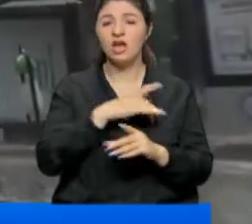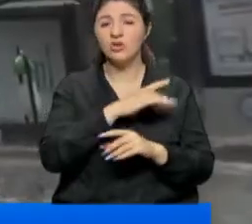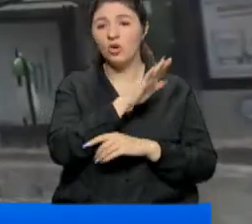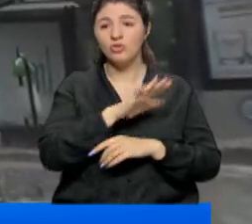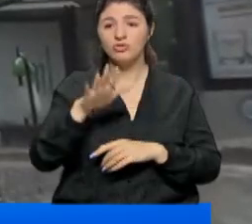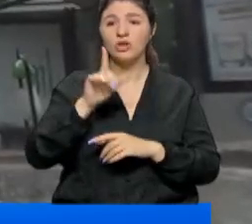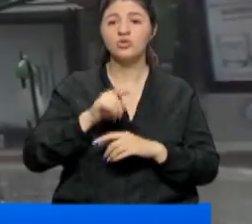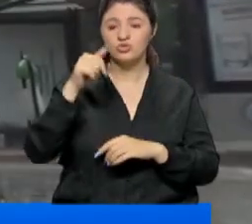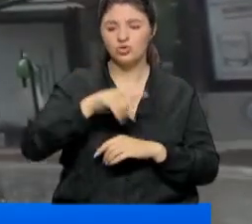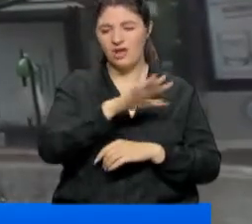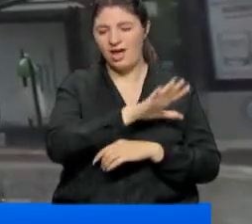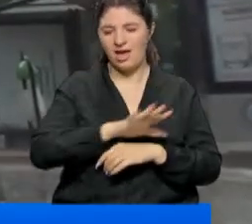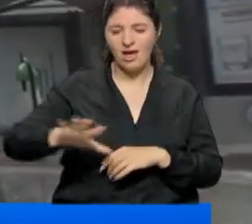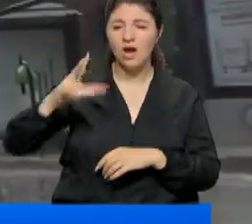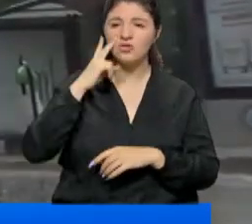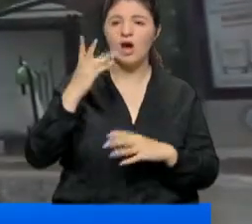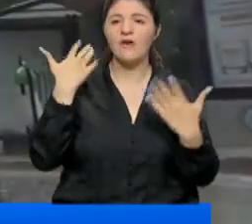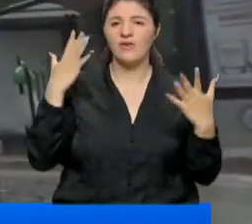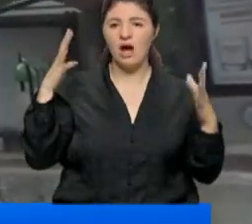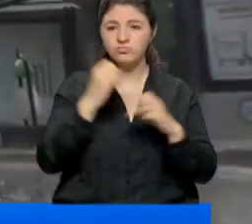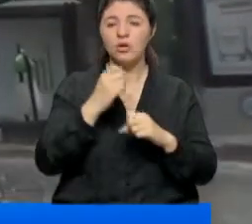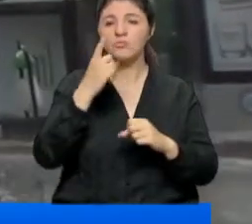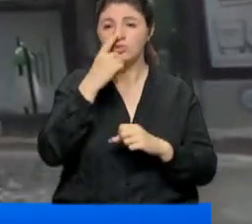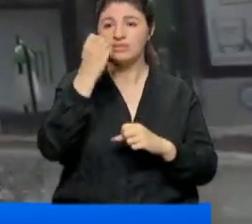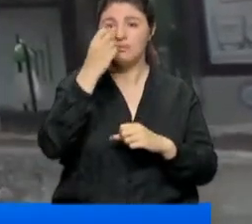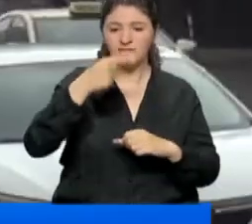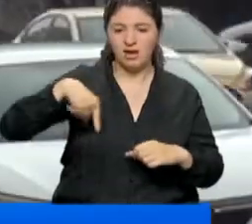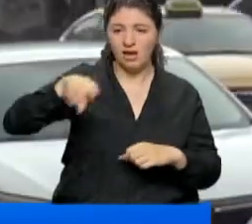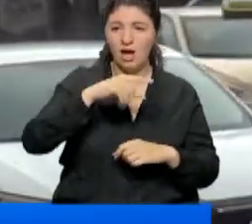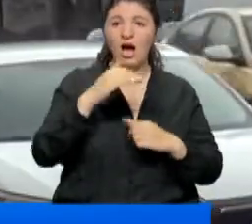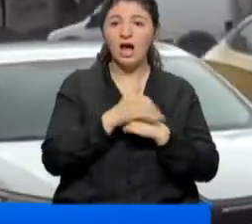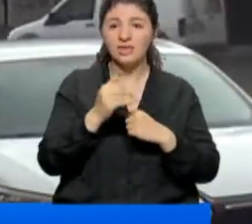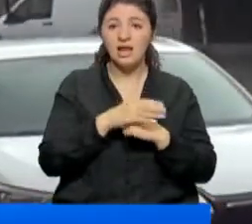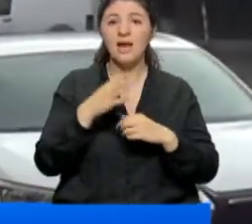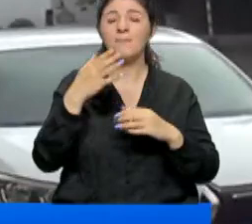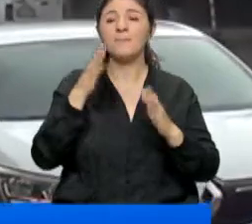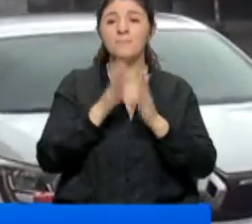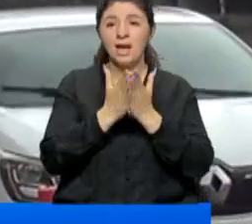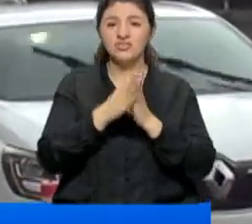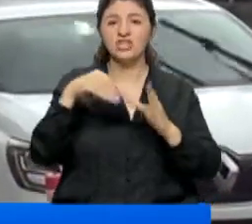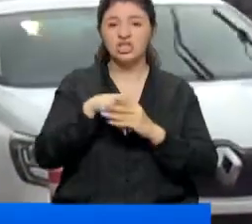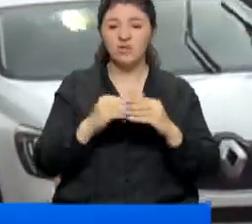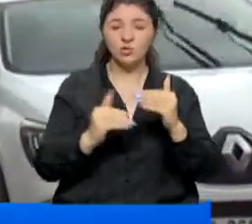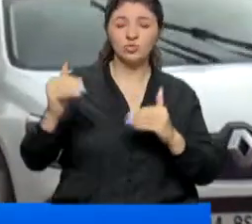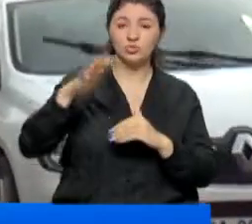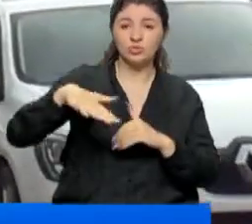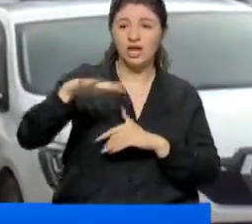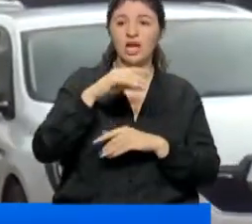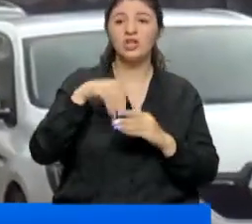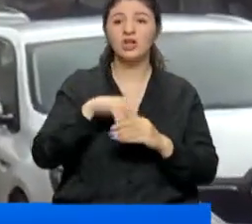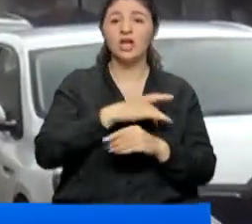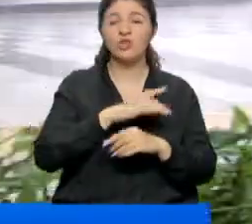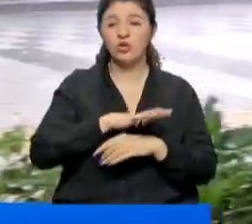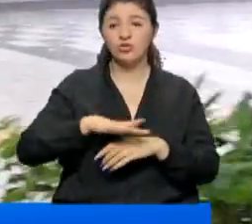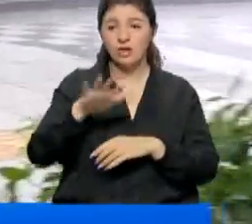İç Anadolu Bölgesi'nin Güney illerinde hava kapatıyor Burdur Isparta çevreleri Antalya ve Mersin içmeye yüksek kesimleri İç